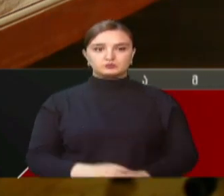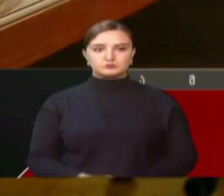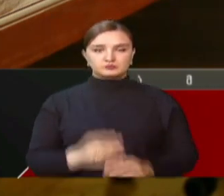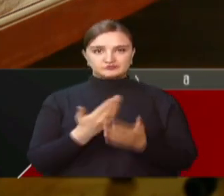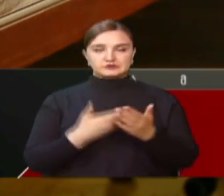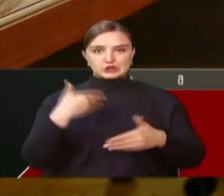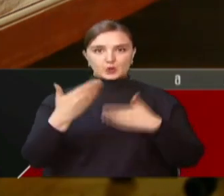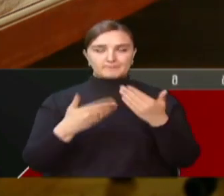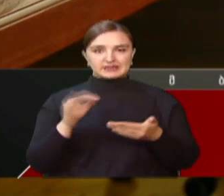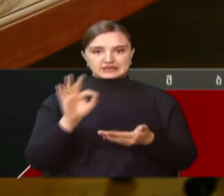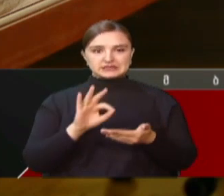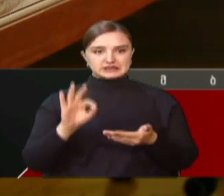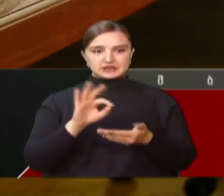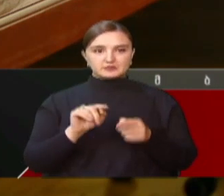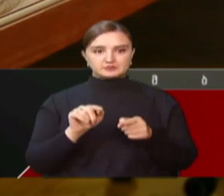ამ რეკომენდაციებზე